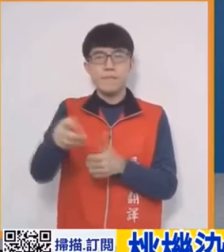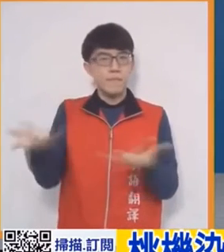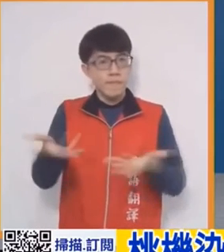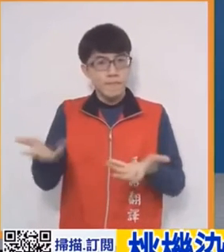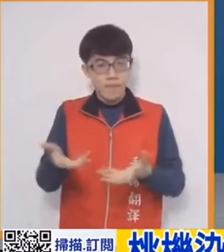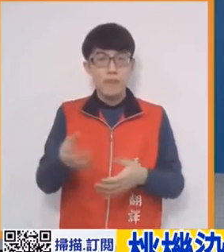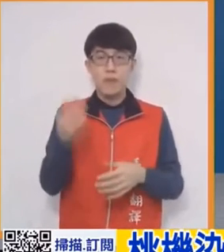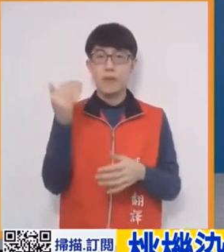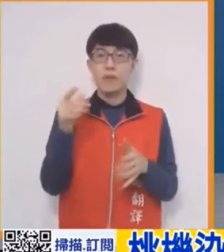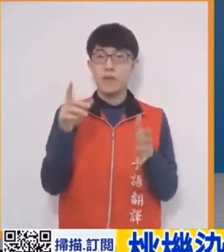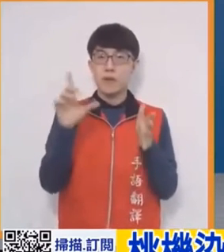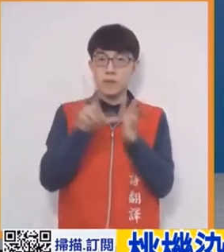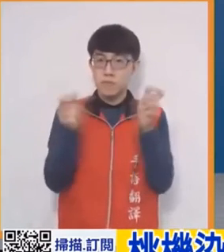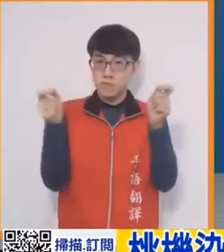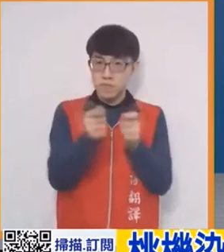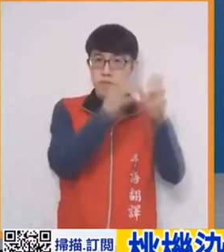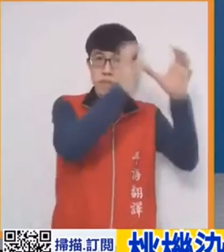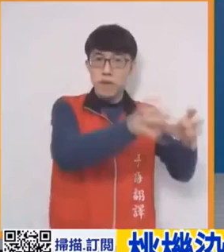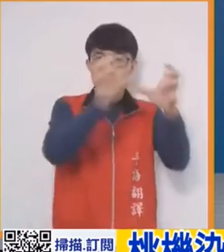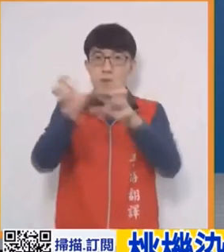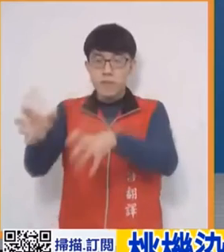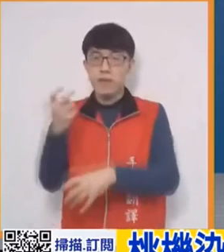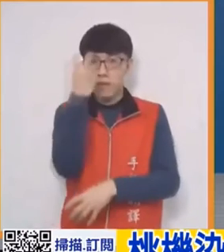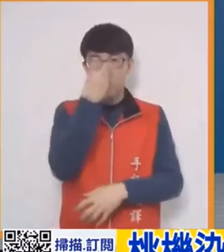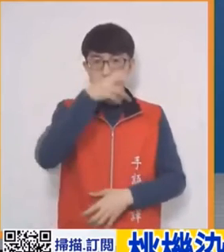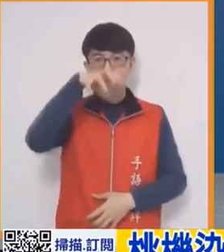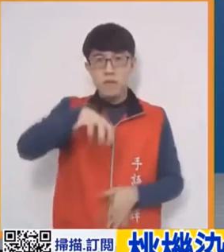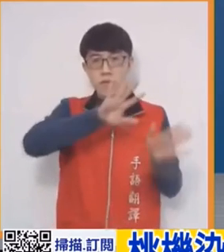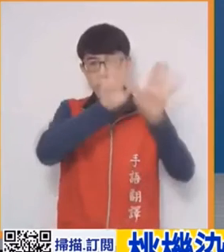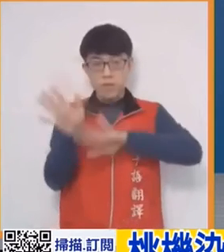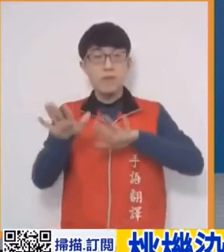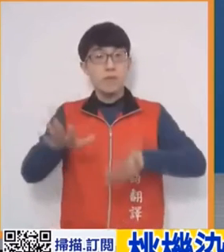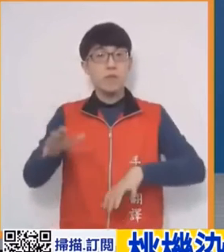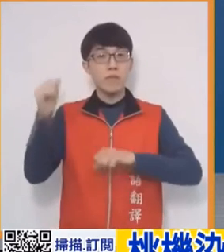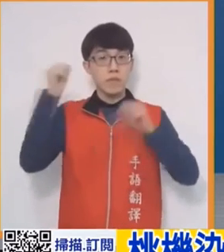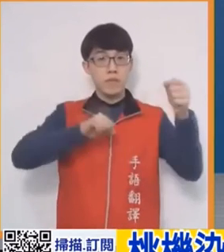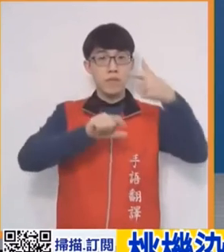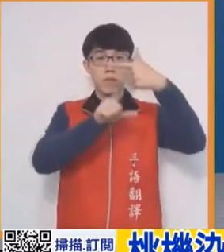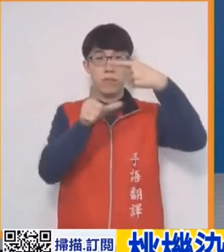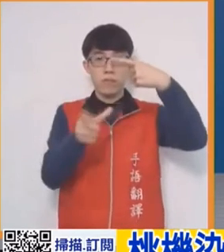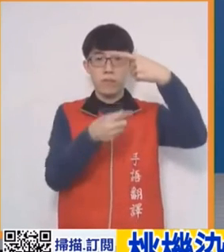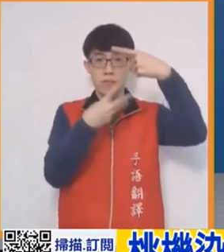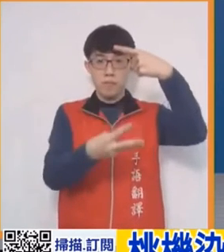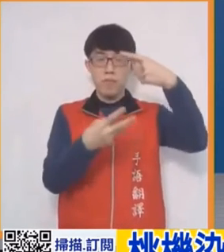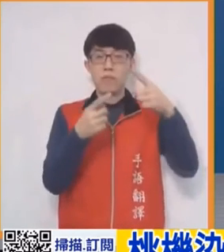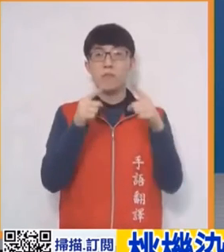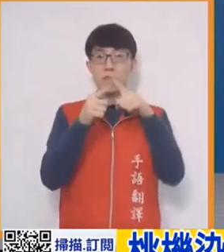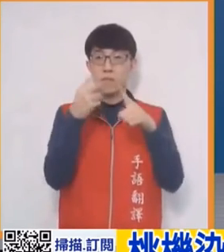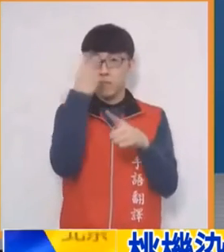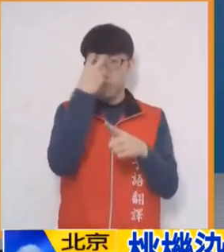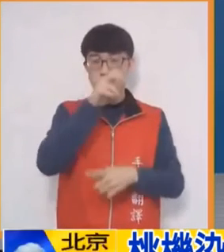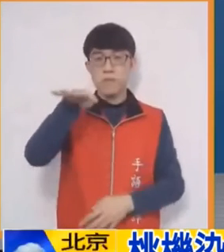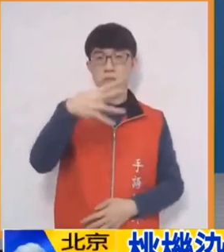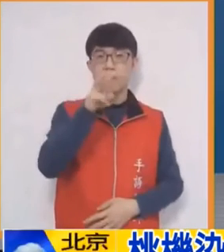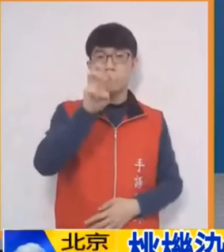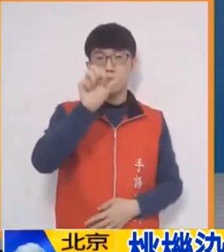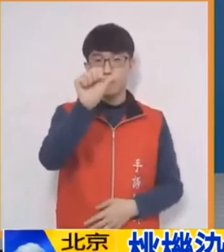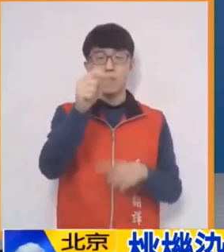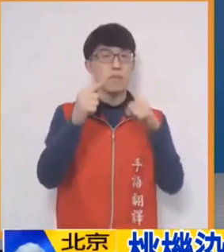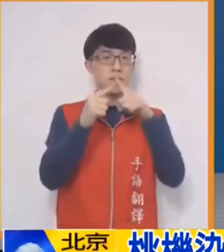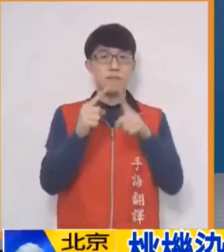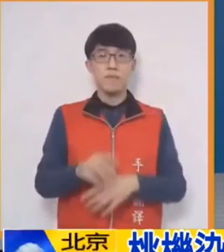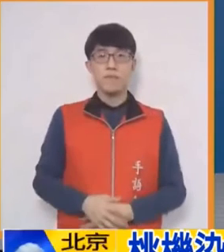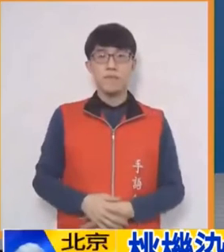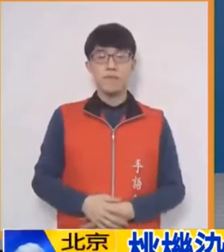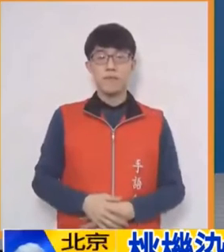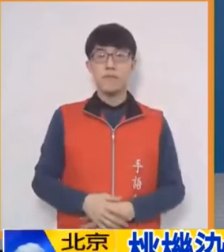采检情形。那今天上午呢，1月8号呢，临时采检站一共采检了435位。那目